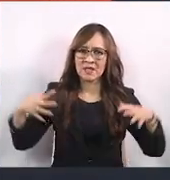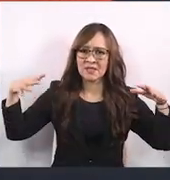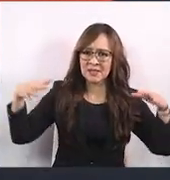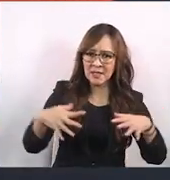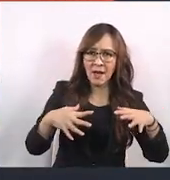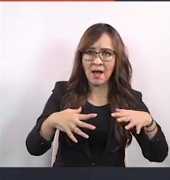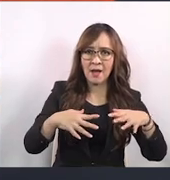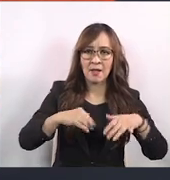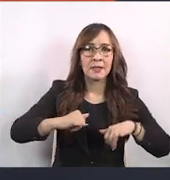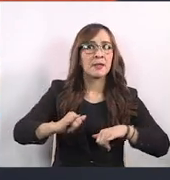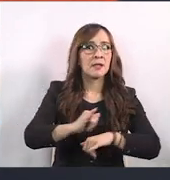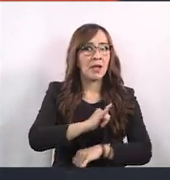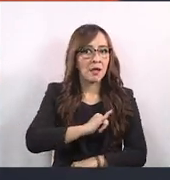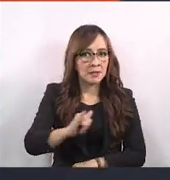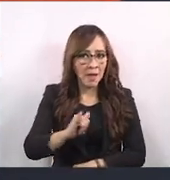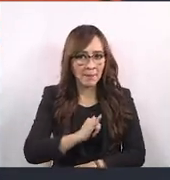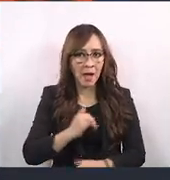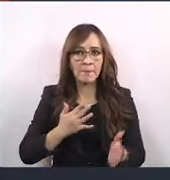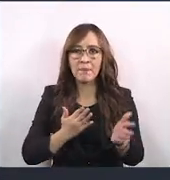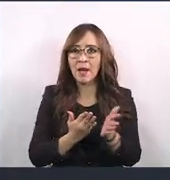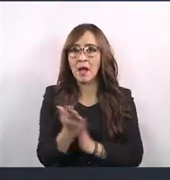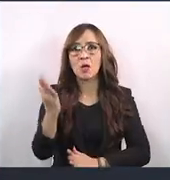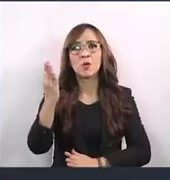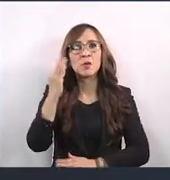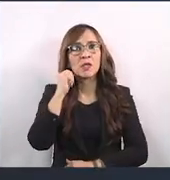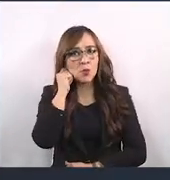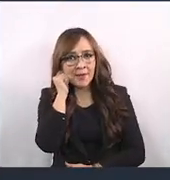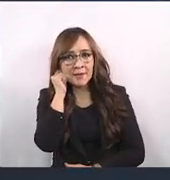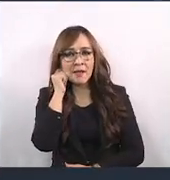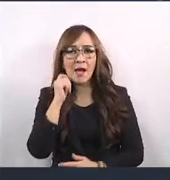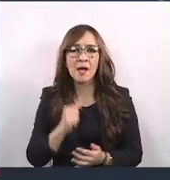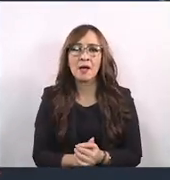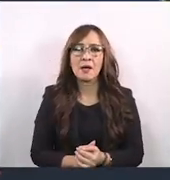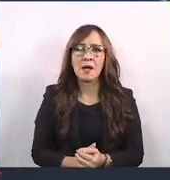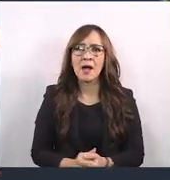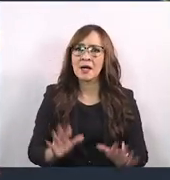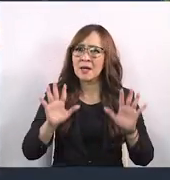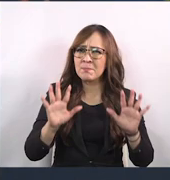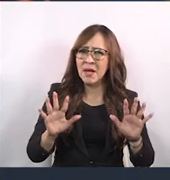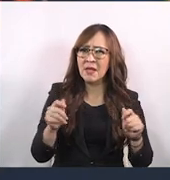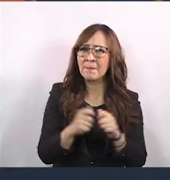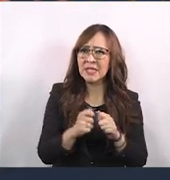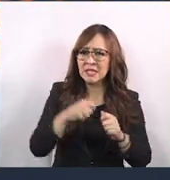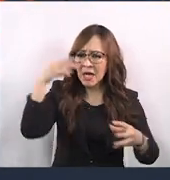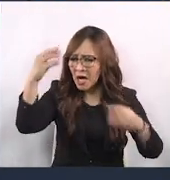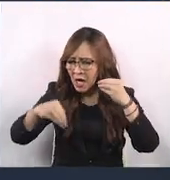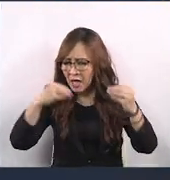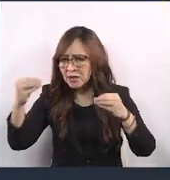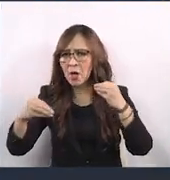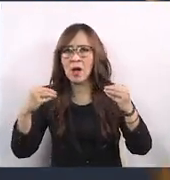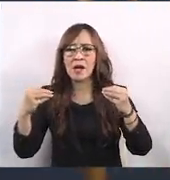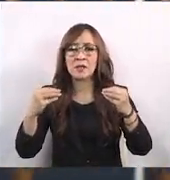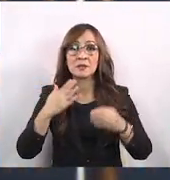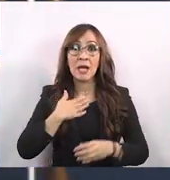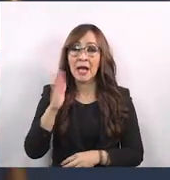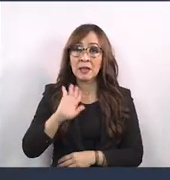Serangan yang sama melalui wanita akan banyak mendatangkan kekacauan Saya tidak